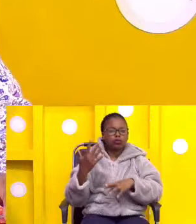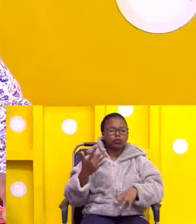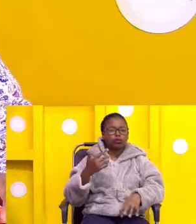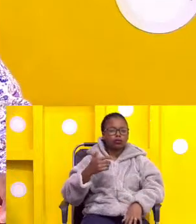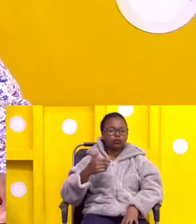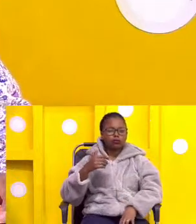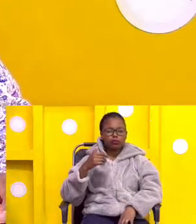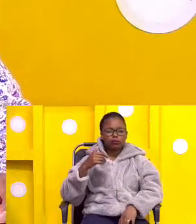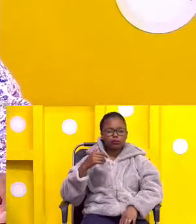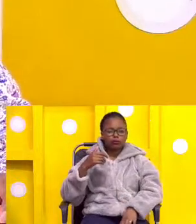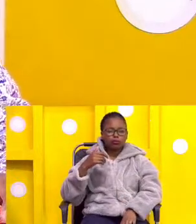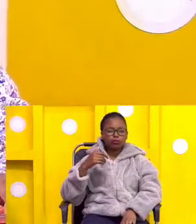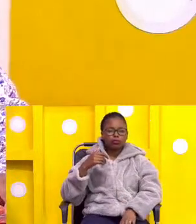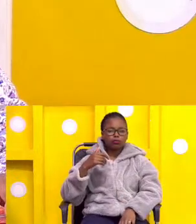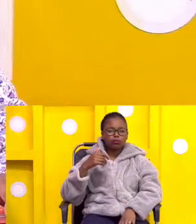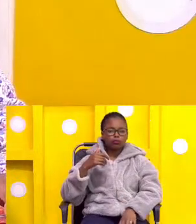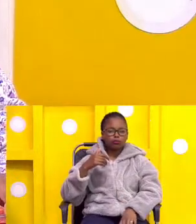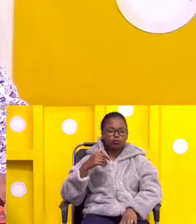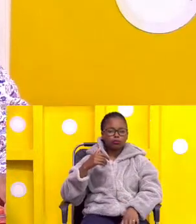ngai witũ nĩ mwĩhokeku